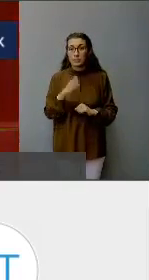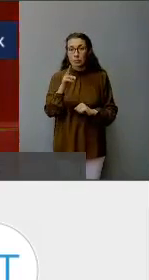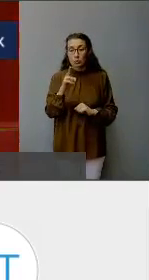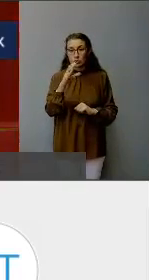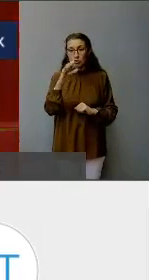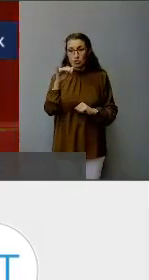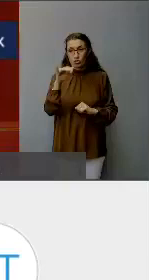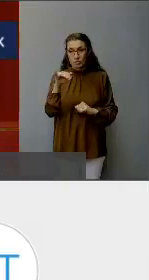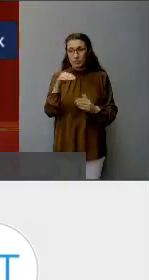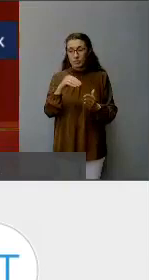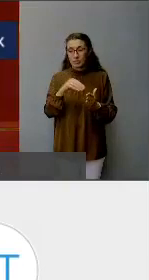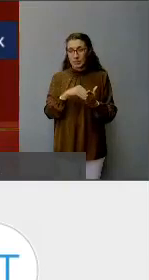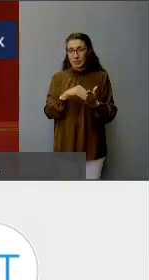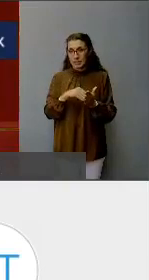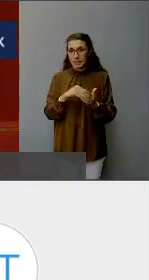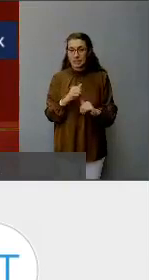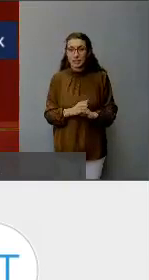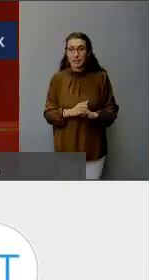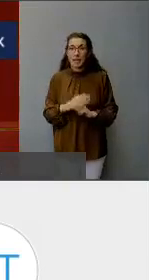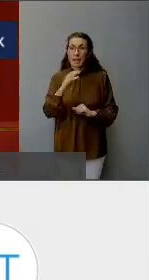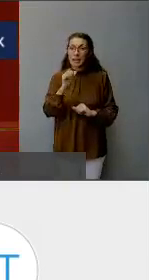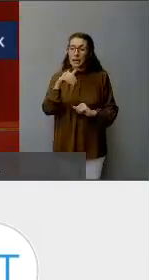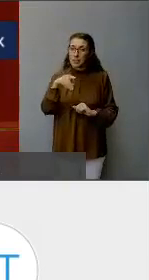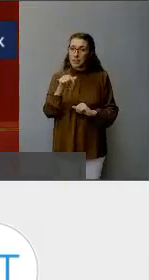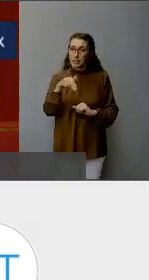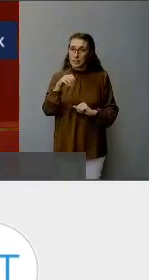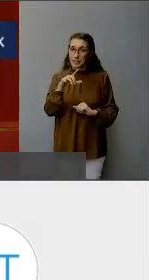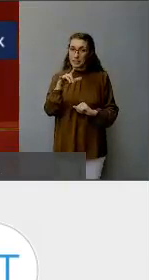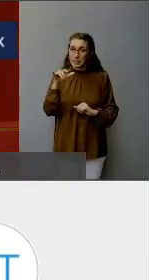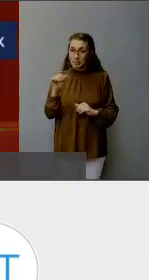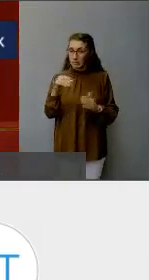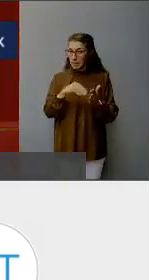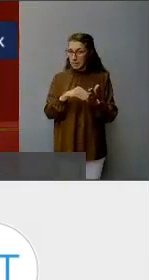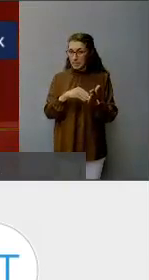sì campanella presente